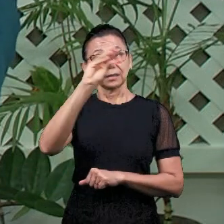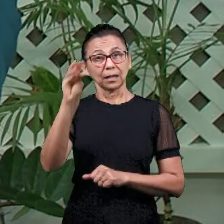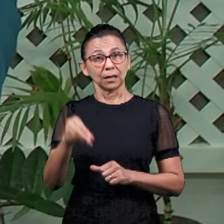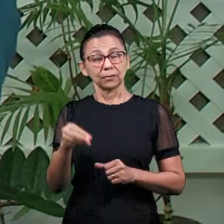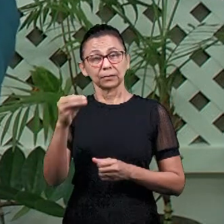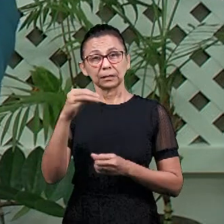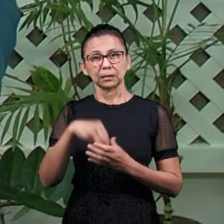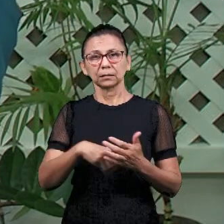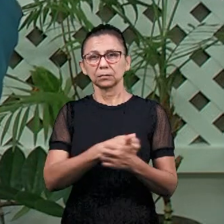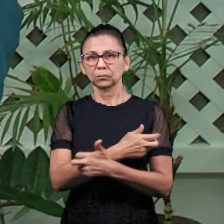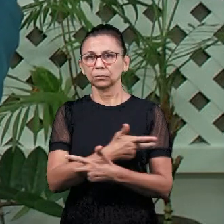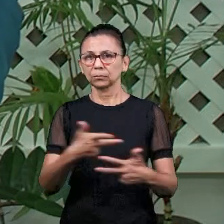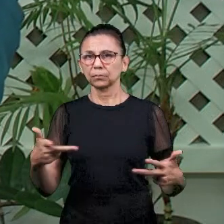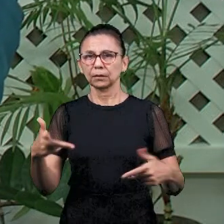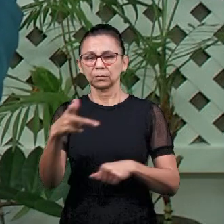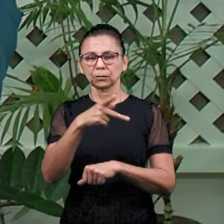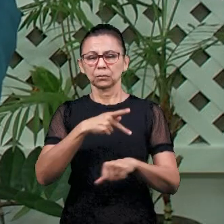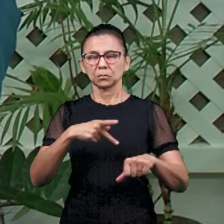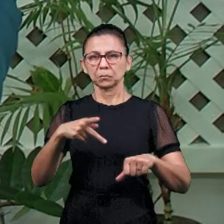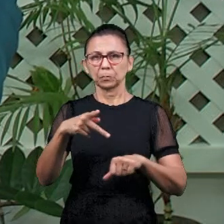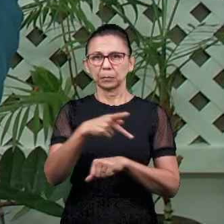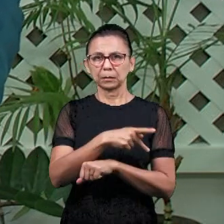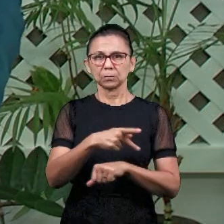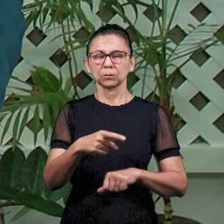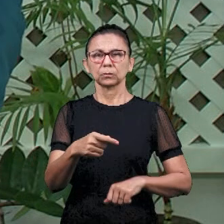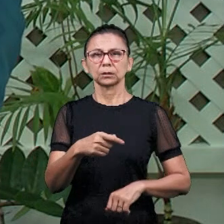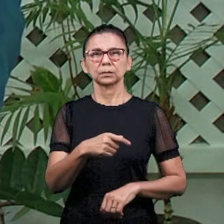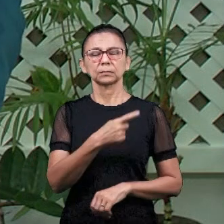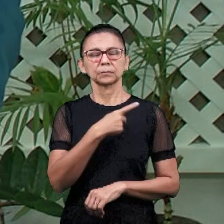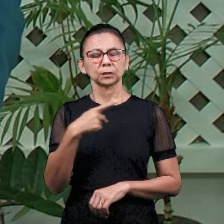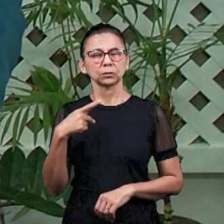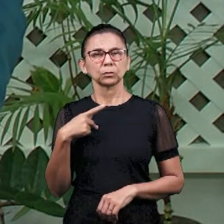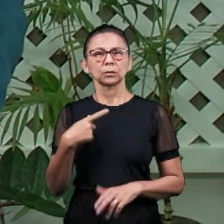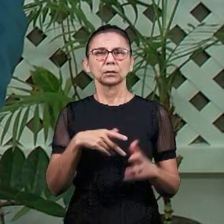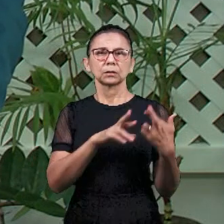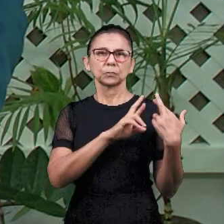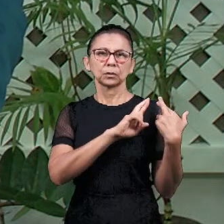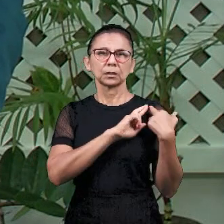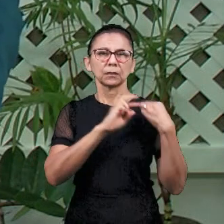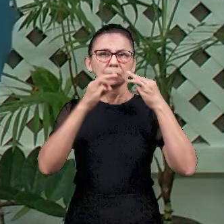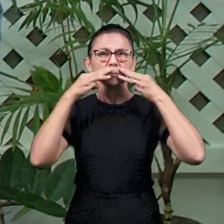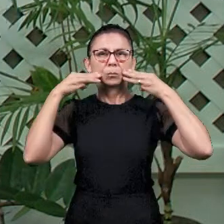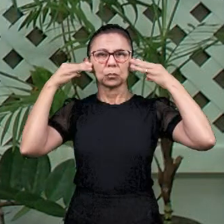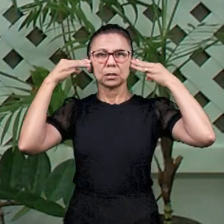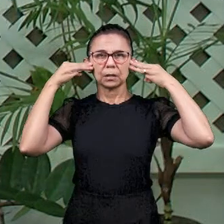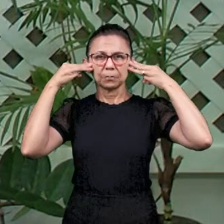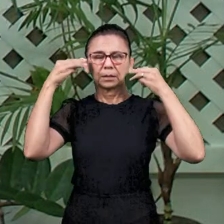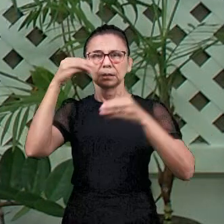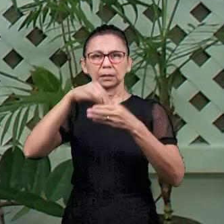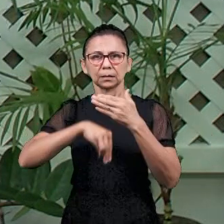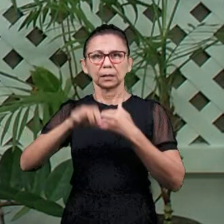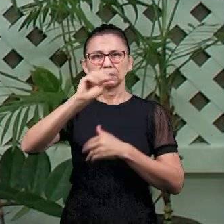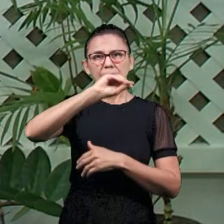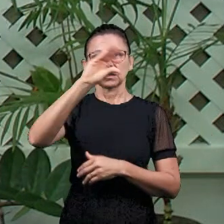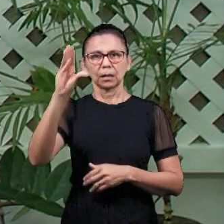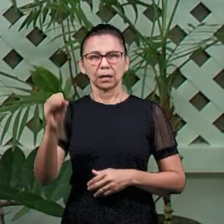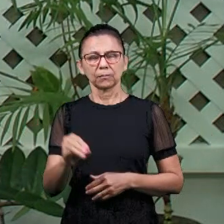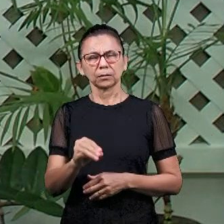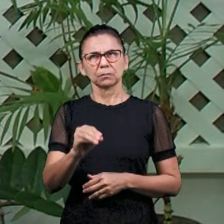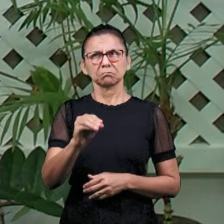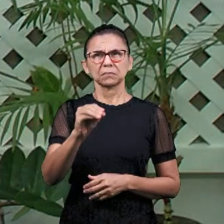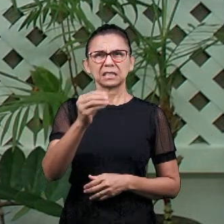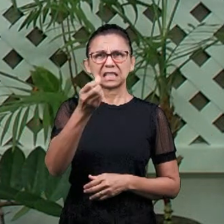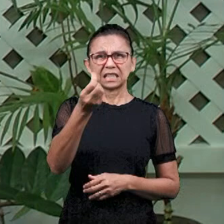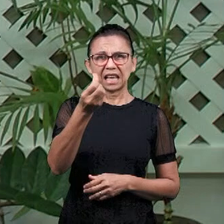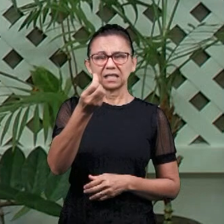Uambo, Moçambique, sont 5, 6 églises au Moçambique, Malawi, Kenya. Mes